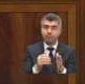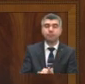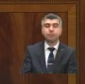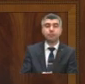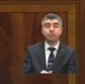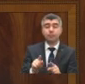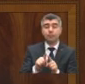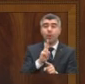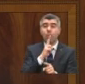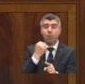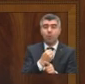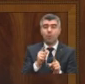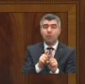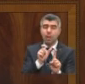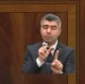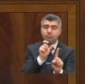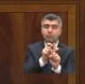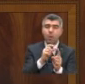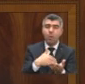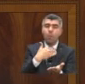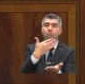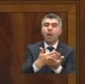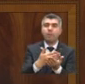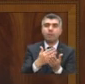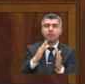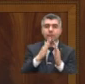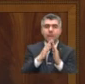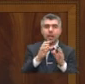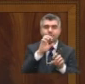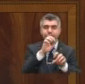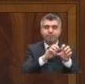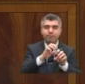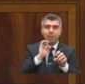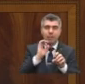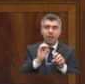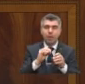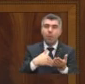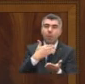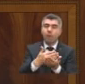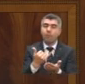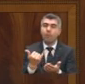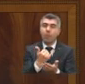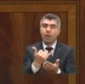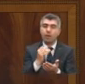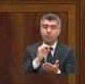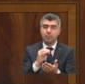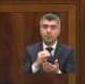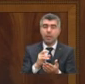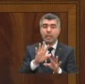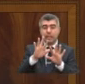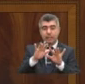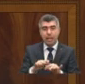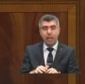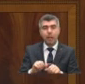مجال محاربة السكن غير اللائق، وقف التقرير عند مجموعة من الصعوبات والإكراهات التي تواجه تحقيق الأهداف المتوخاة من